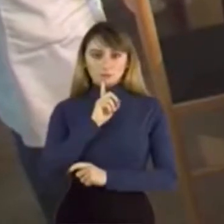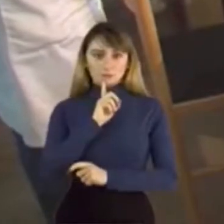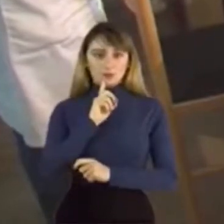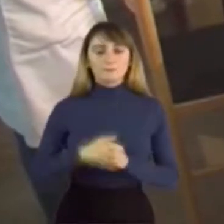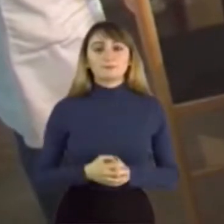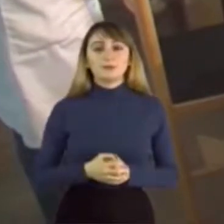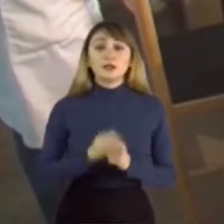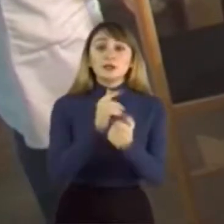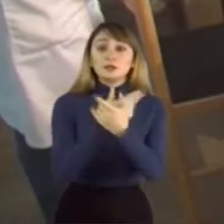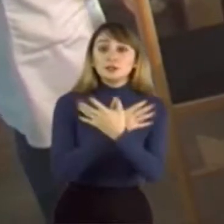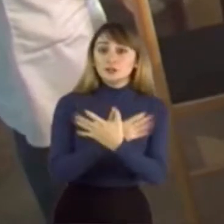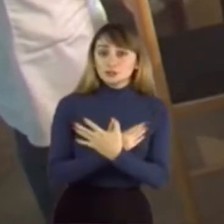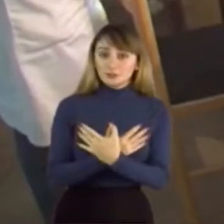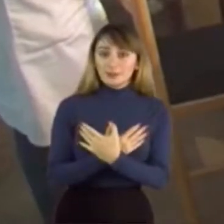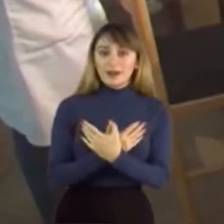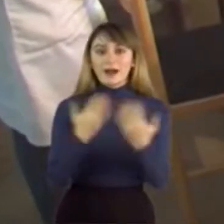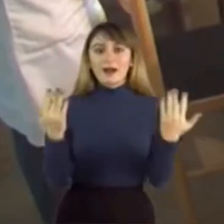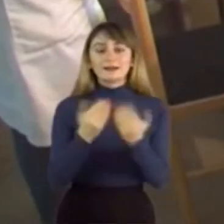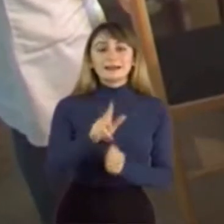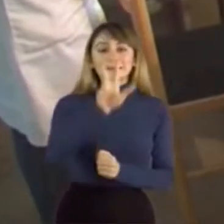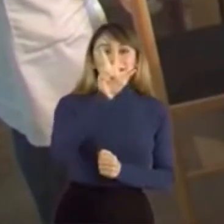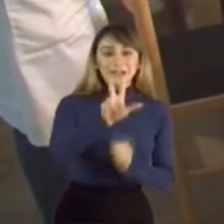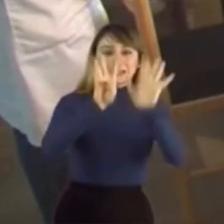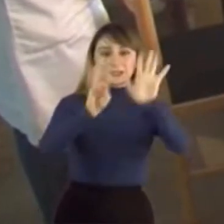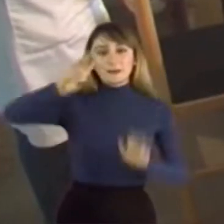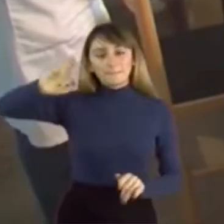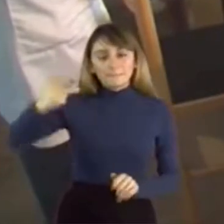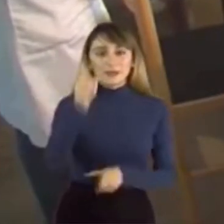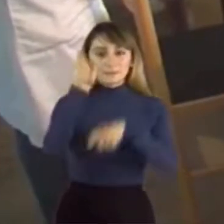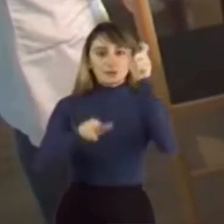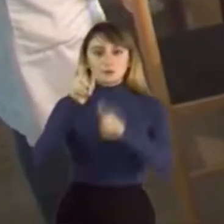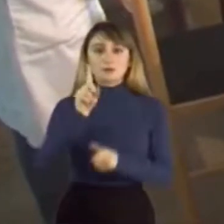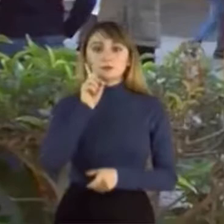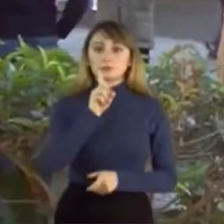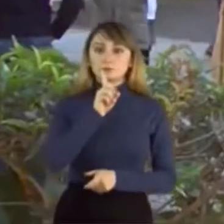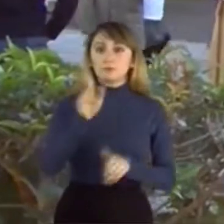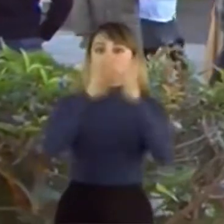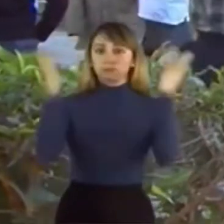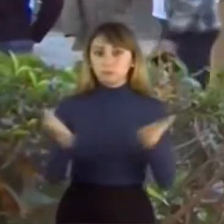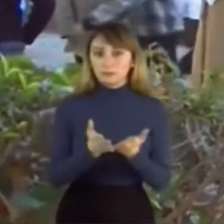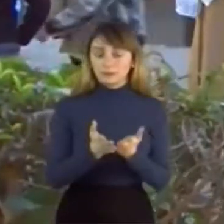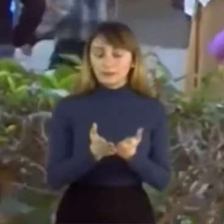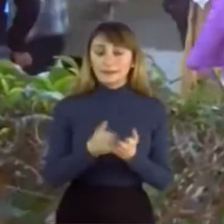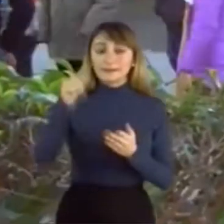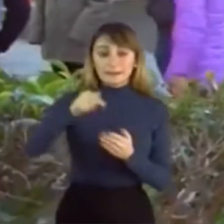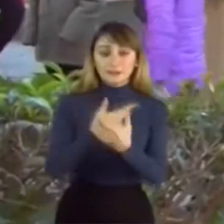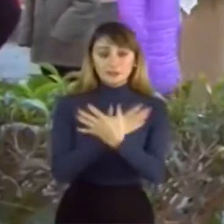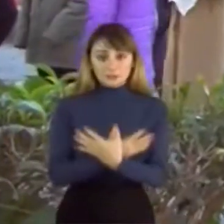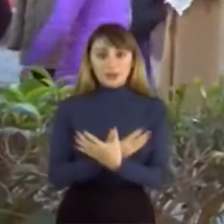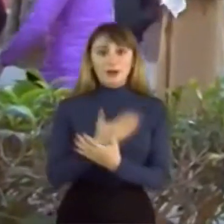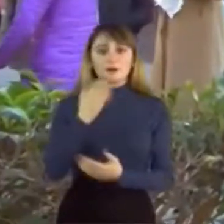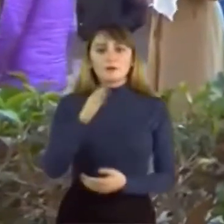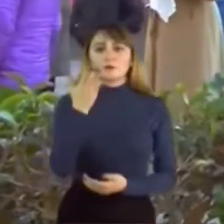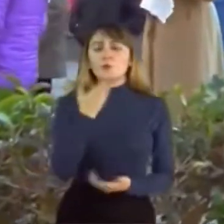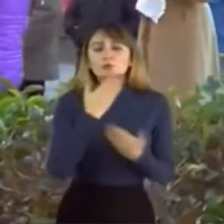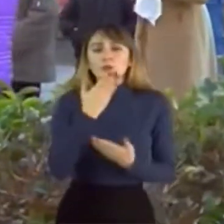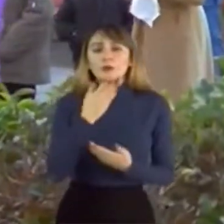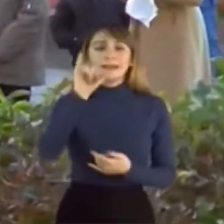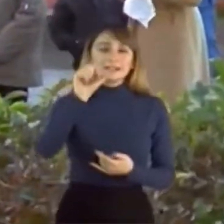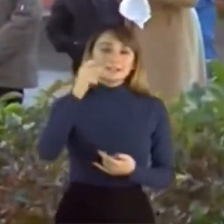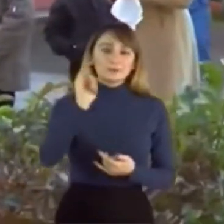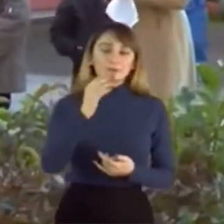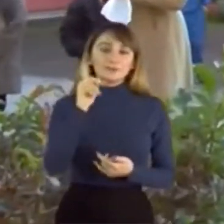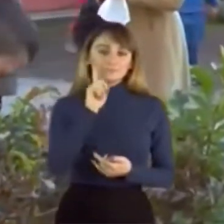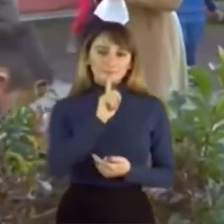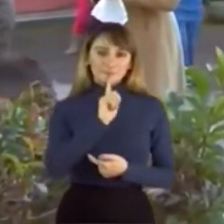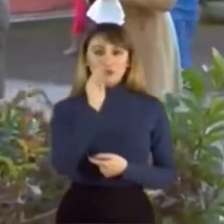Në Shqipëri, mendohet se janë rreth 39.000 njerëz që nuk dëgjojnë. Njerëzit që nuk dëgjojnë në Shqipëri